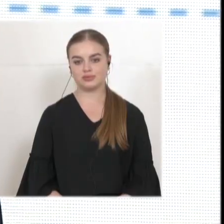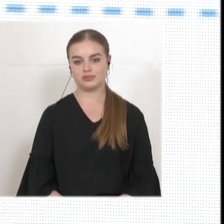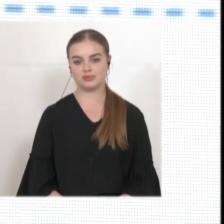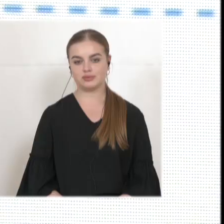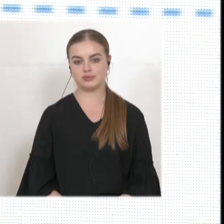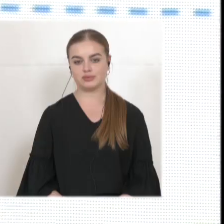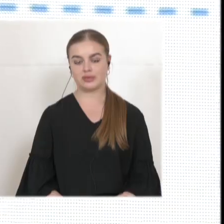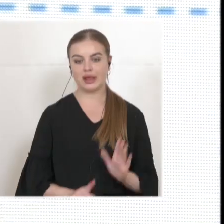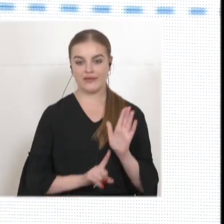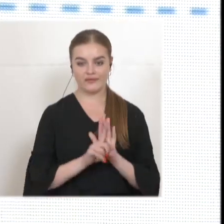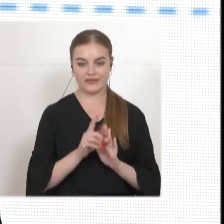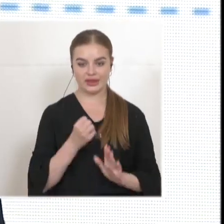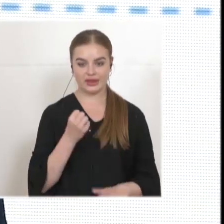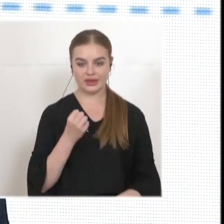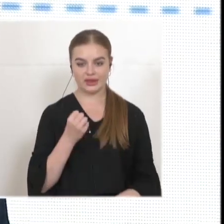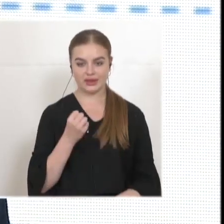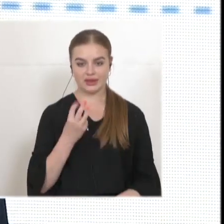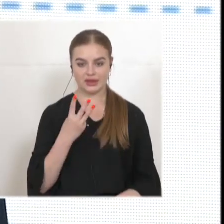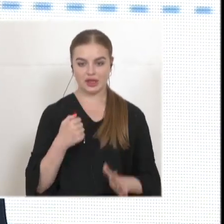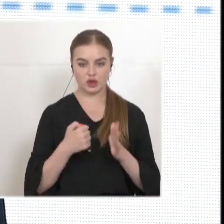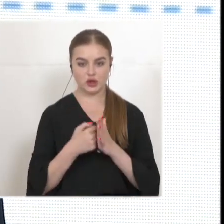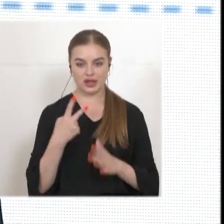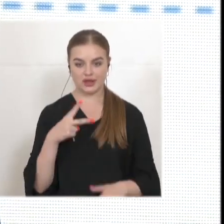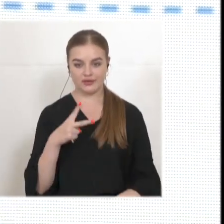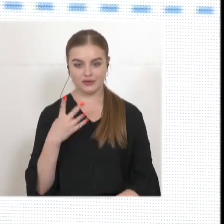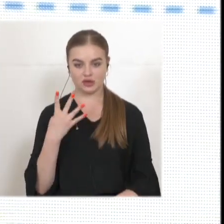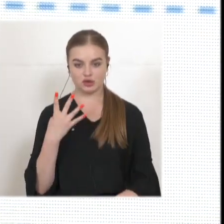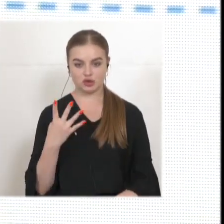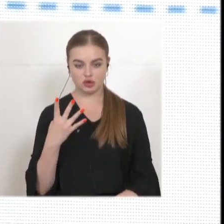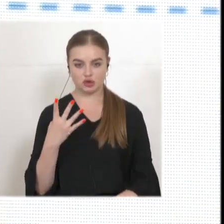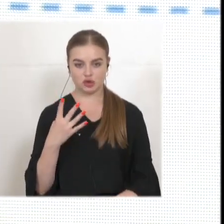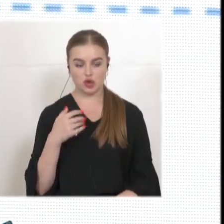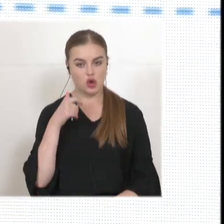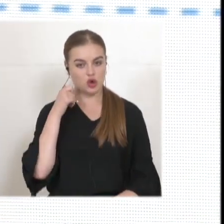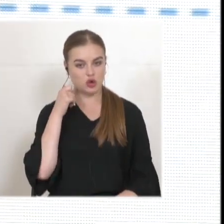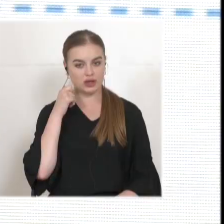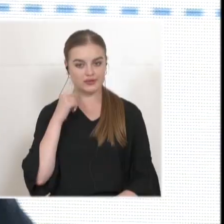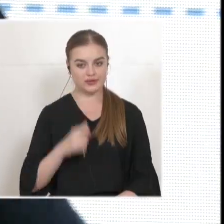Від 13 до 24 років